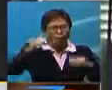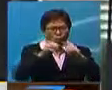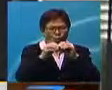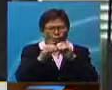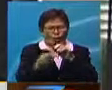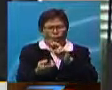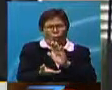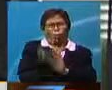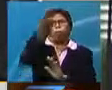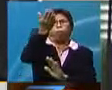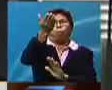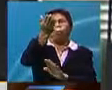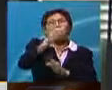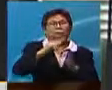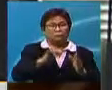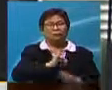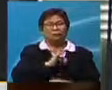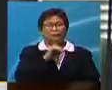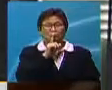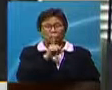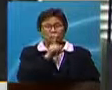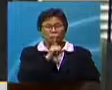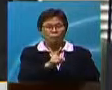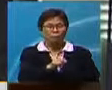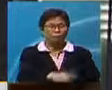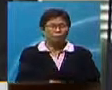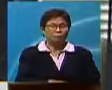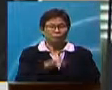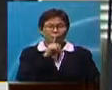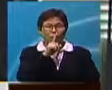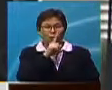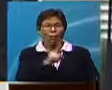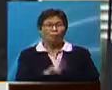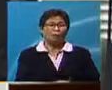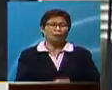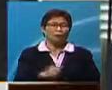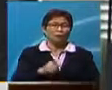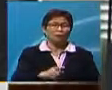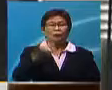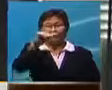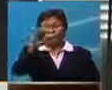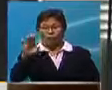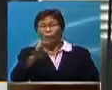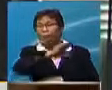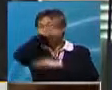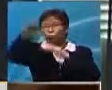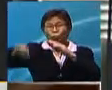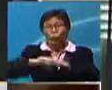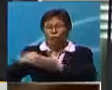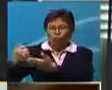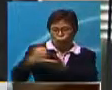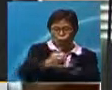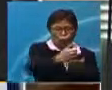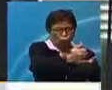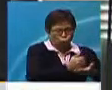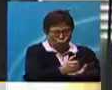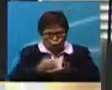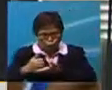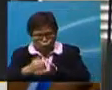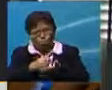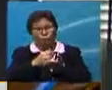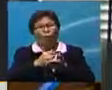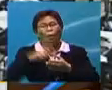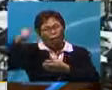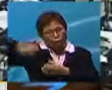meningkat. Dan sudah pasti, pertolongan tuan-tuan yang berhormat sekalian adalah amat dialukan untuk